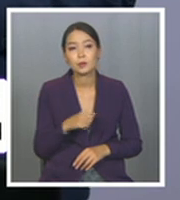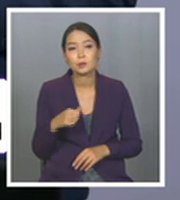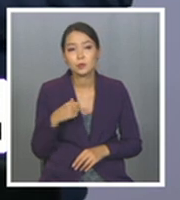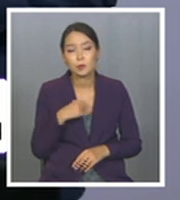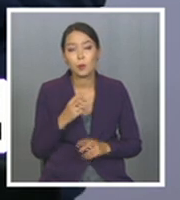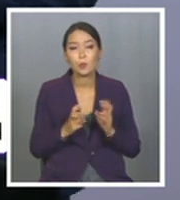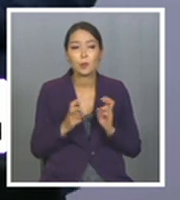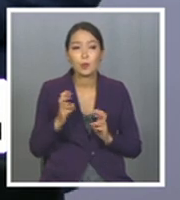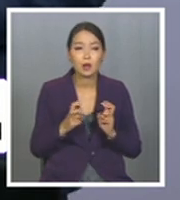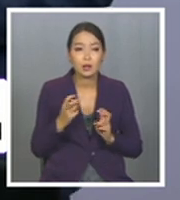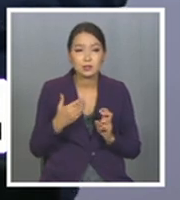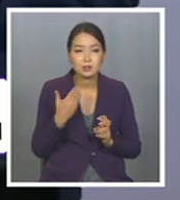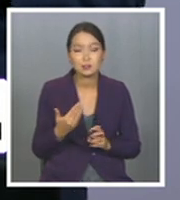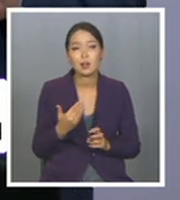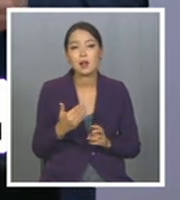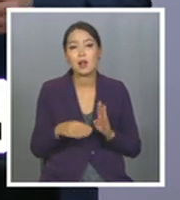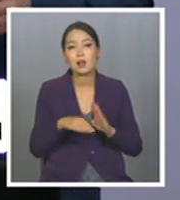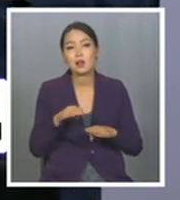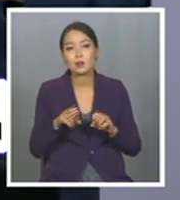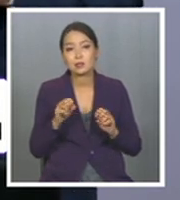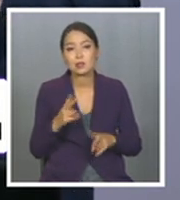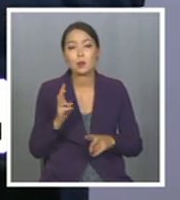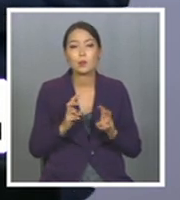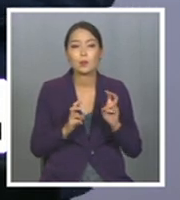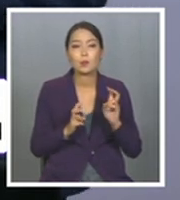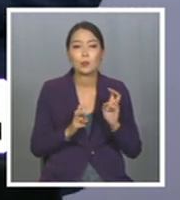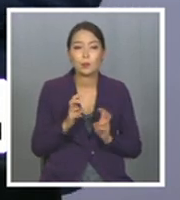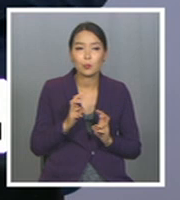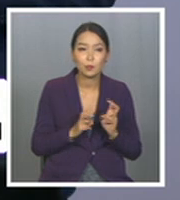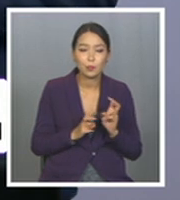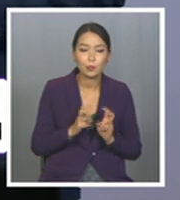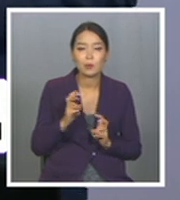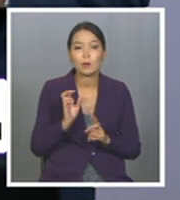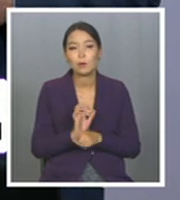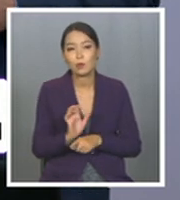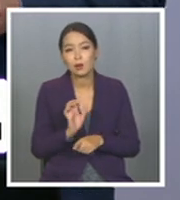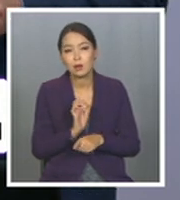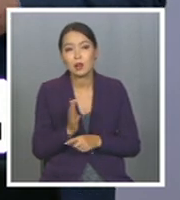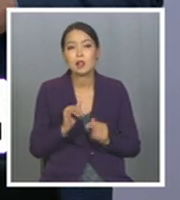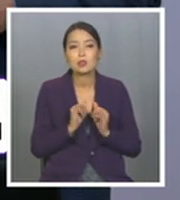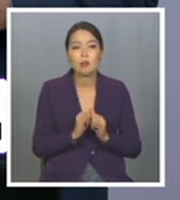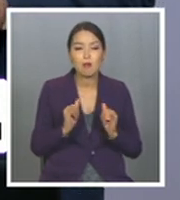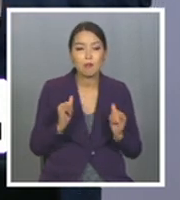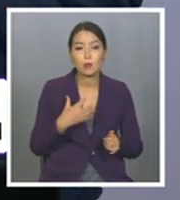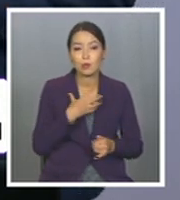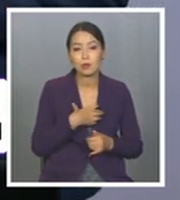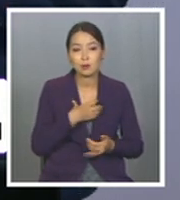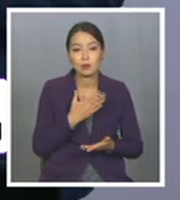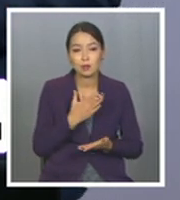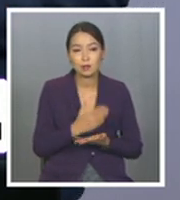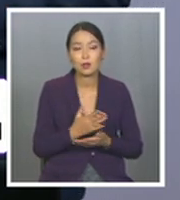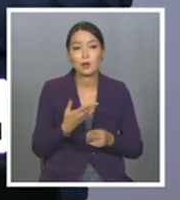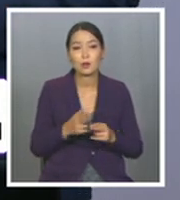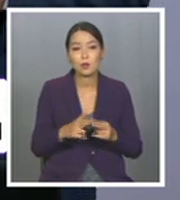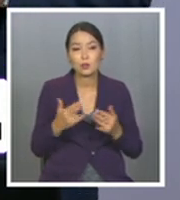өндіруші өнеркәсіппен қоса өндеуші өнеркәсіптер де дамуымен ерекшеленеді. Сондықтан